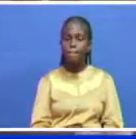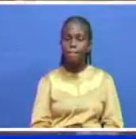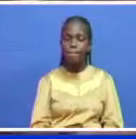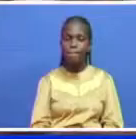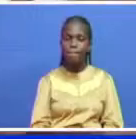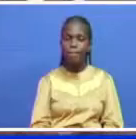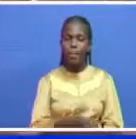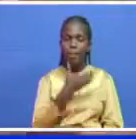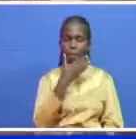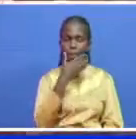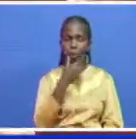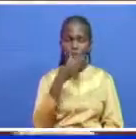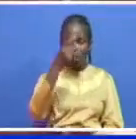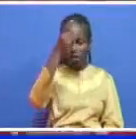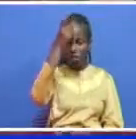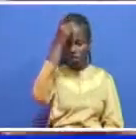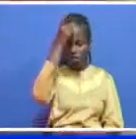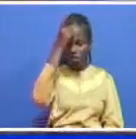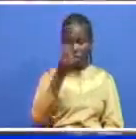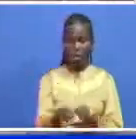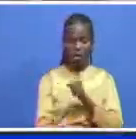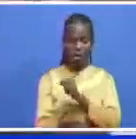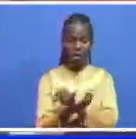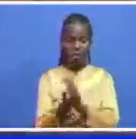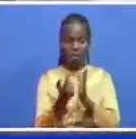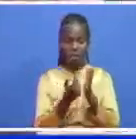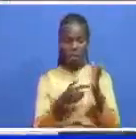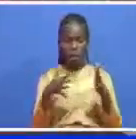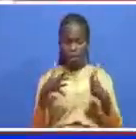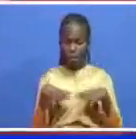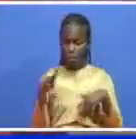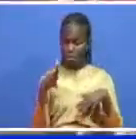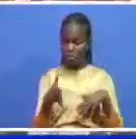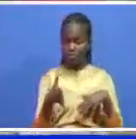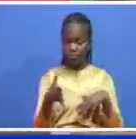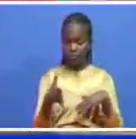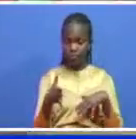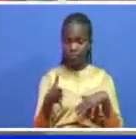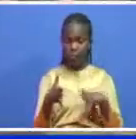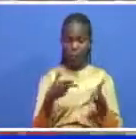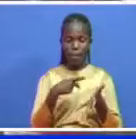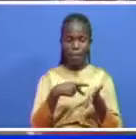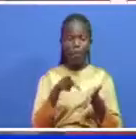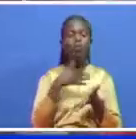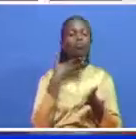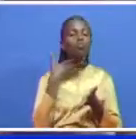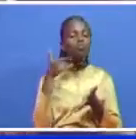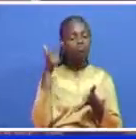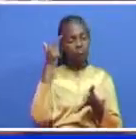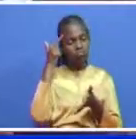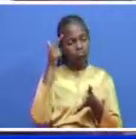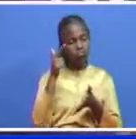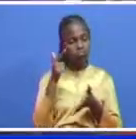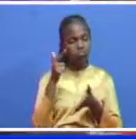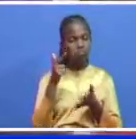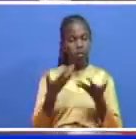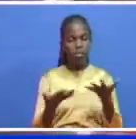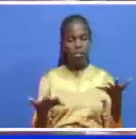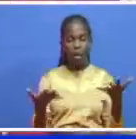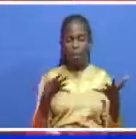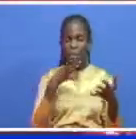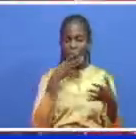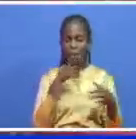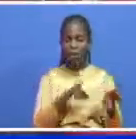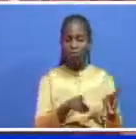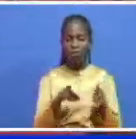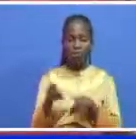Umwe watu mea makisio kinu ande ya kuoleseka na enende mavani mekwenda ngalame la ya onde ito ewe ni mwenende uwe vikia na utungwa. Na